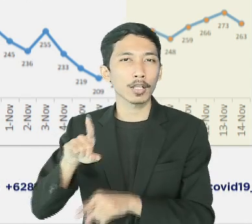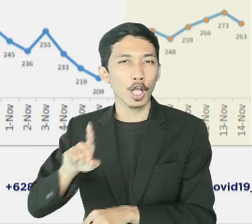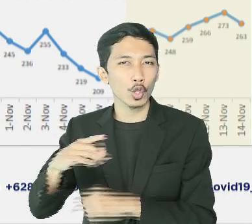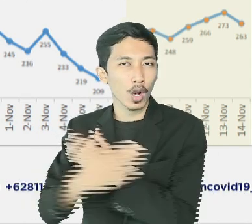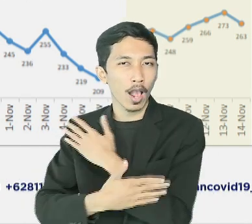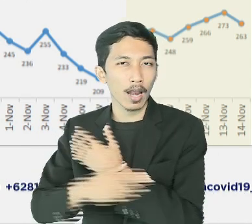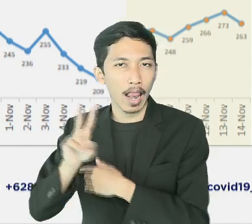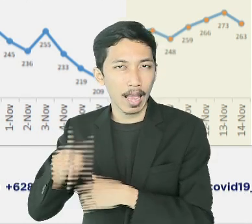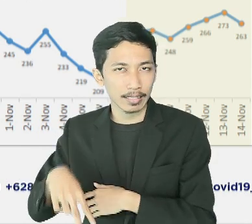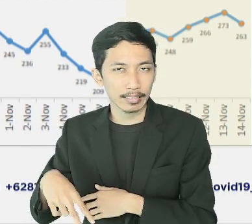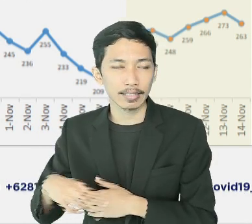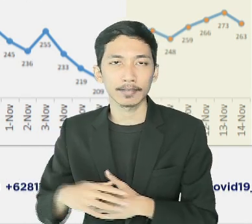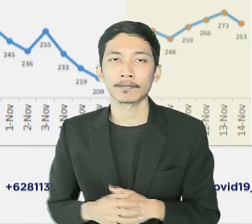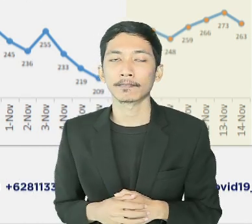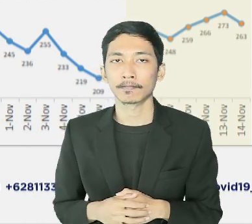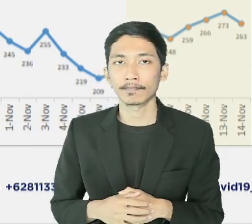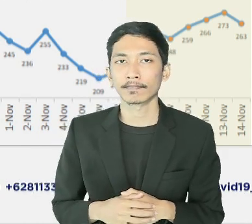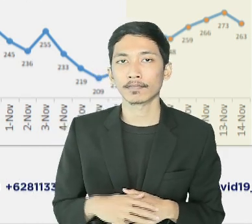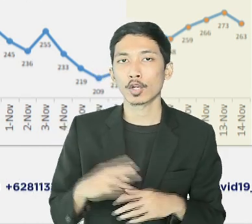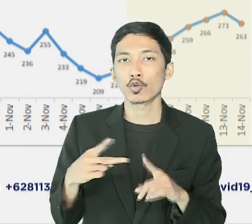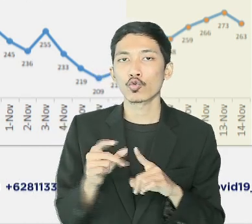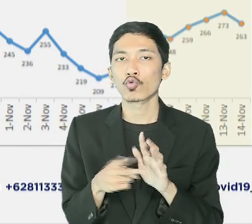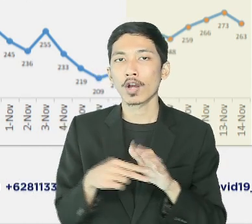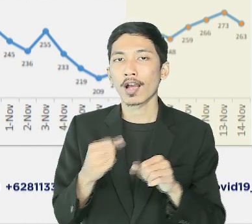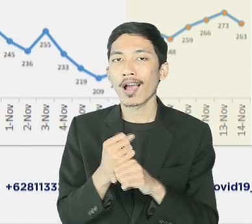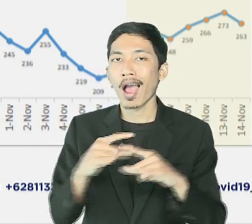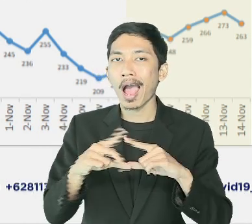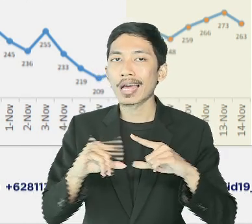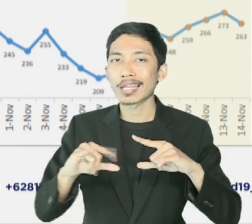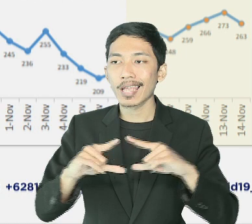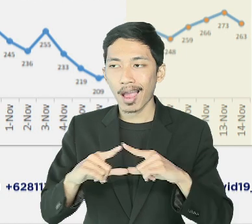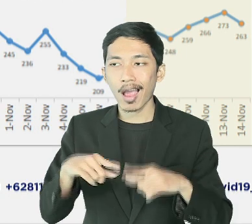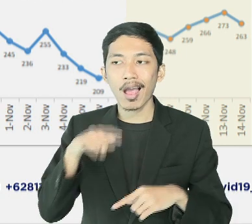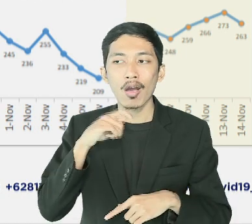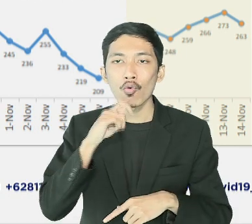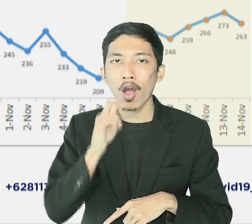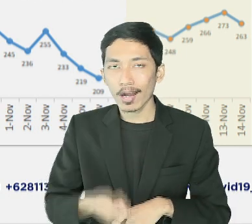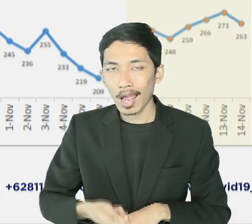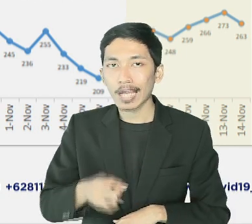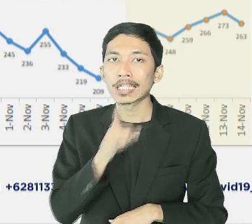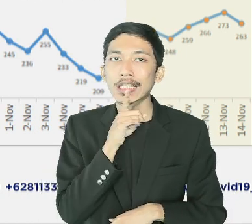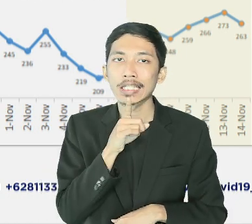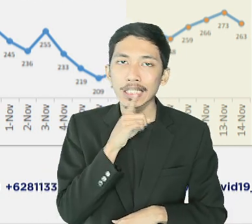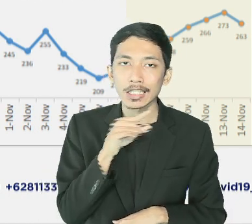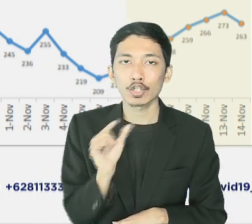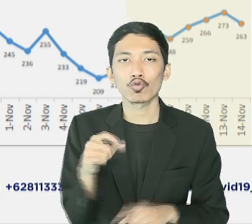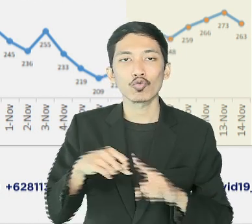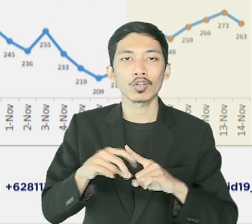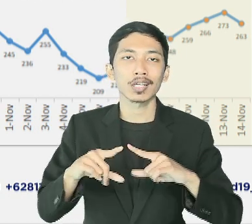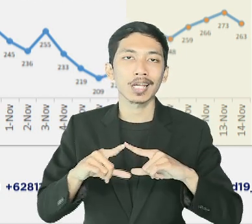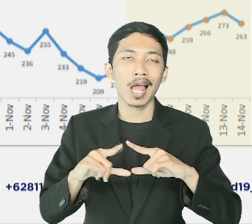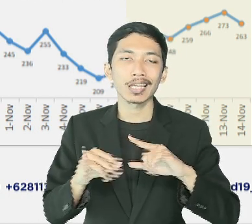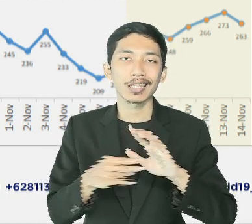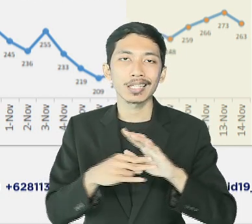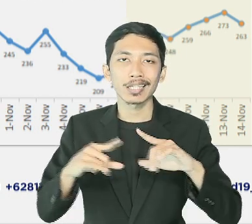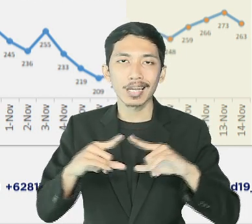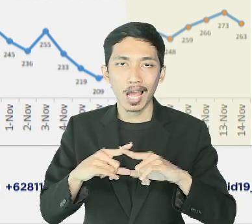tersebut adalah Hungaria, Inggris, Singapura, Ukraina, Jerman,